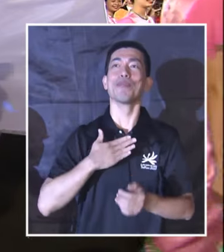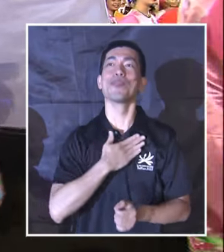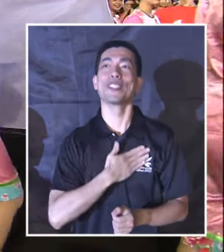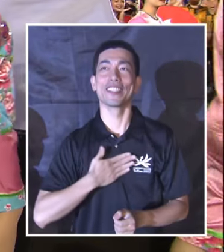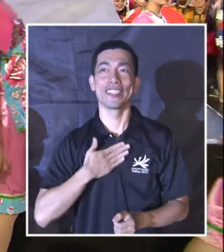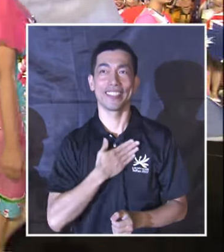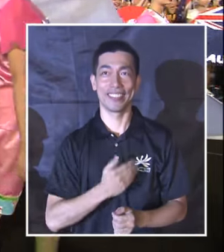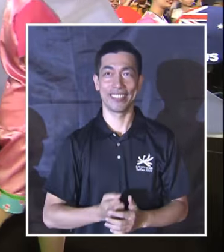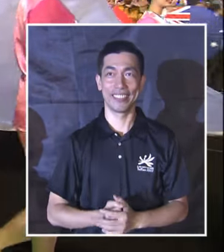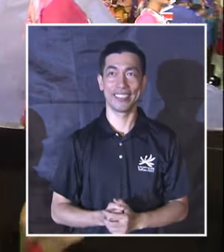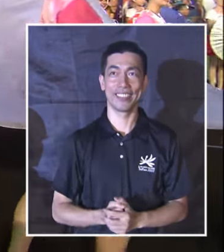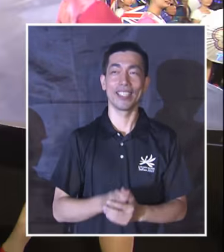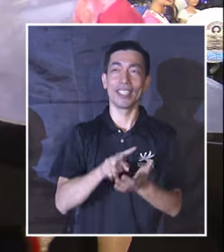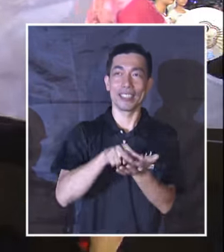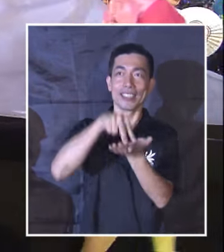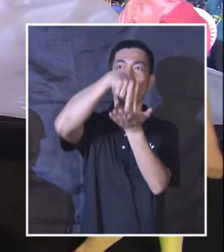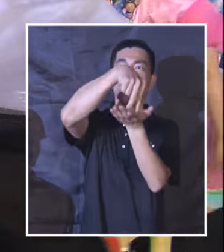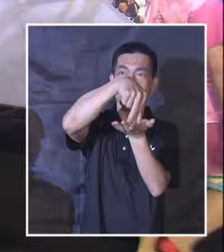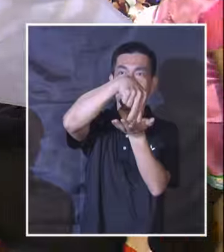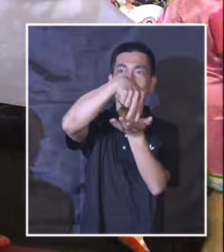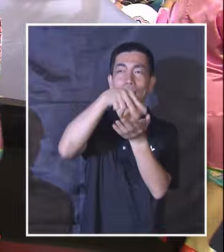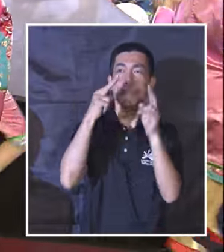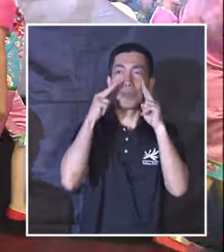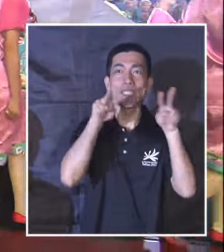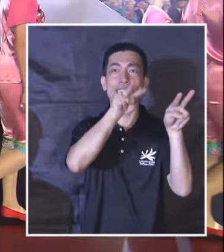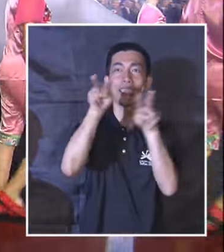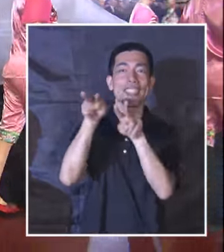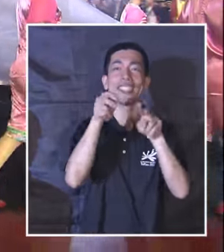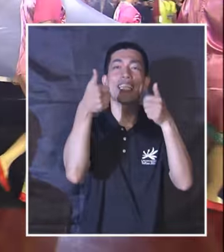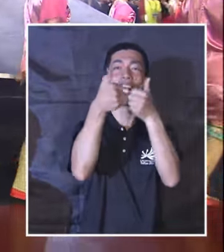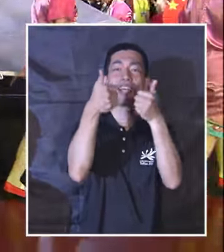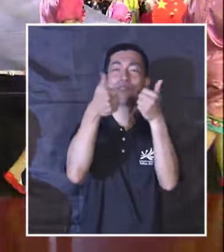给予我们会旗进场最热烈的掌声。